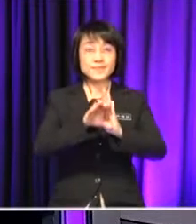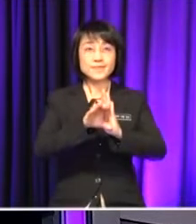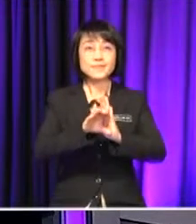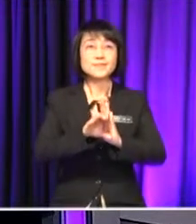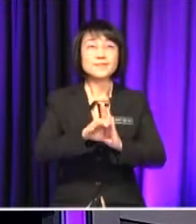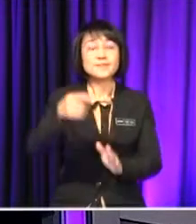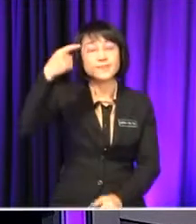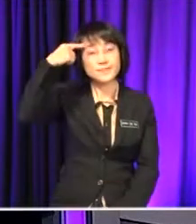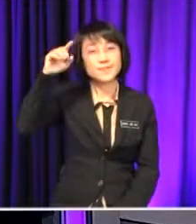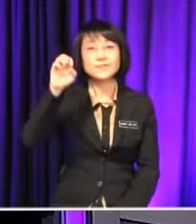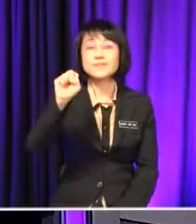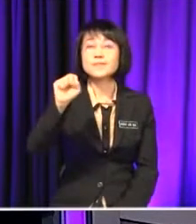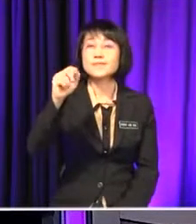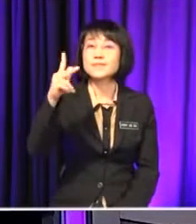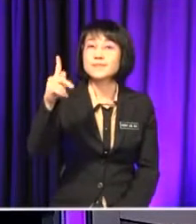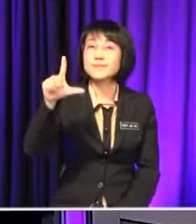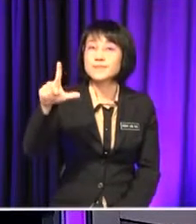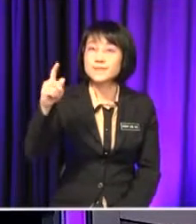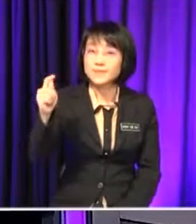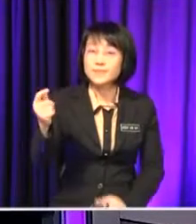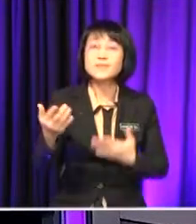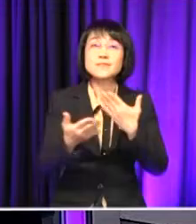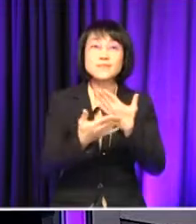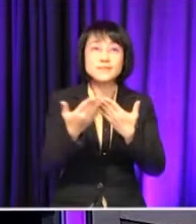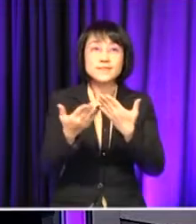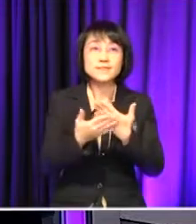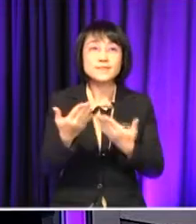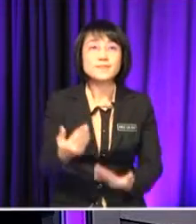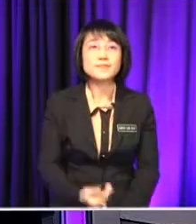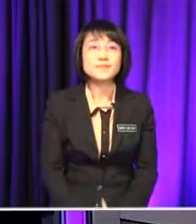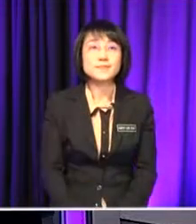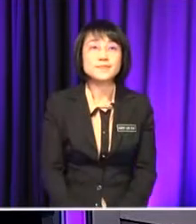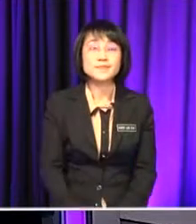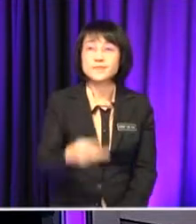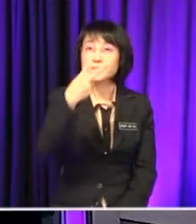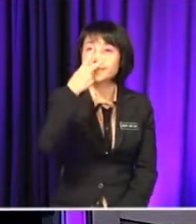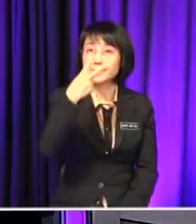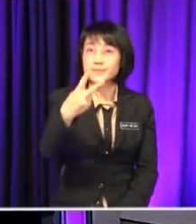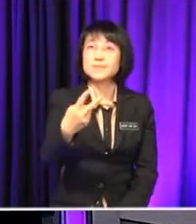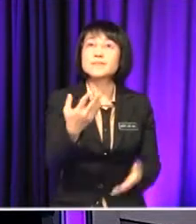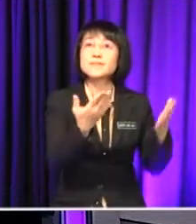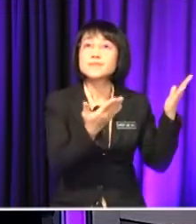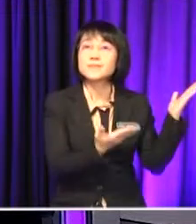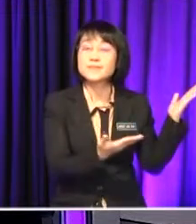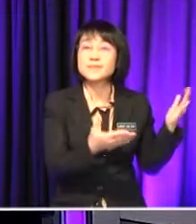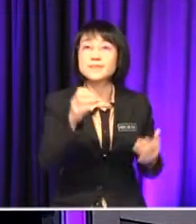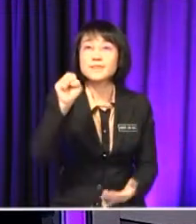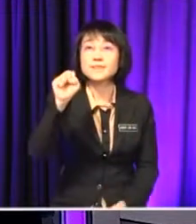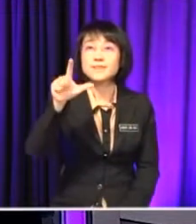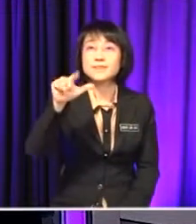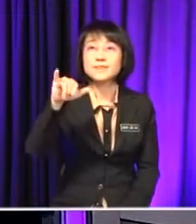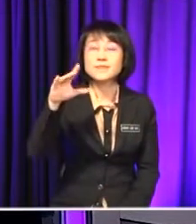untuk SKLT yang mudah. Jadi kalau kita tengok pada slide yang saya sediakan, kita